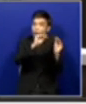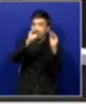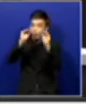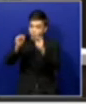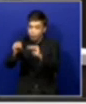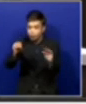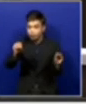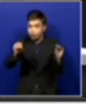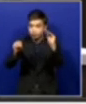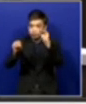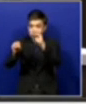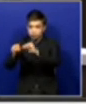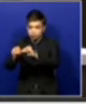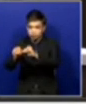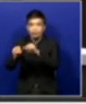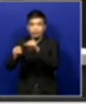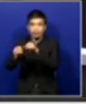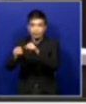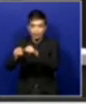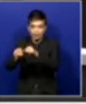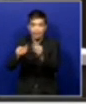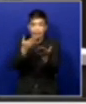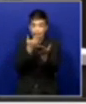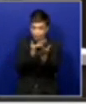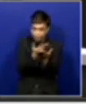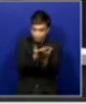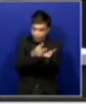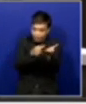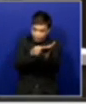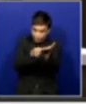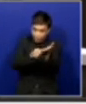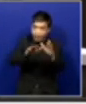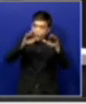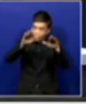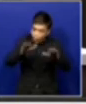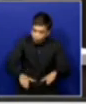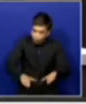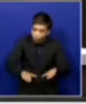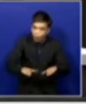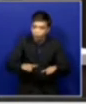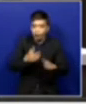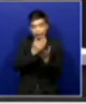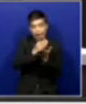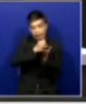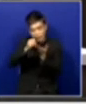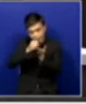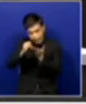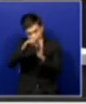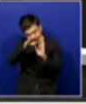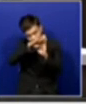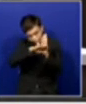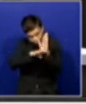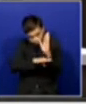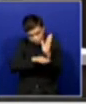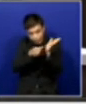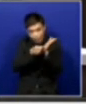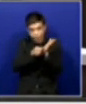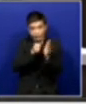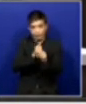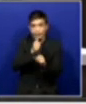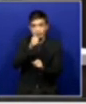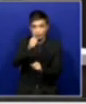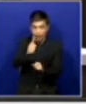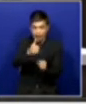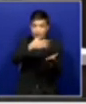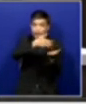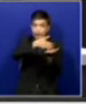สามารถที่จะปรับลดจำนวนหรือตัวรายจ่ายที่อยู่ในรายการได้อันนี้ผมต้องกราบเรียนท่านประธานไว้ก่อนนะครับเพื่อเ